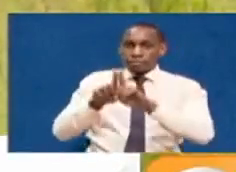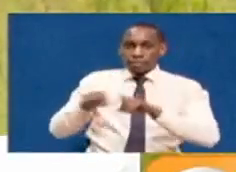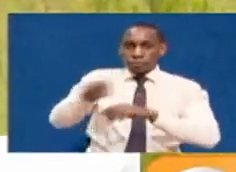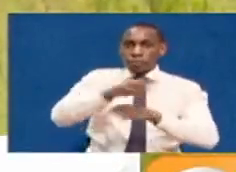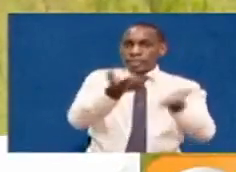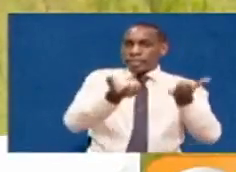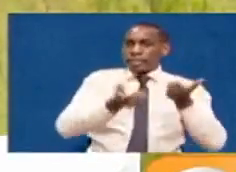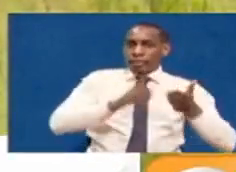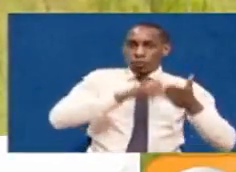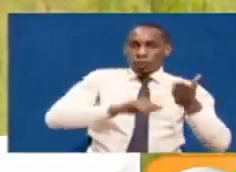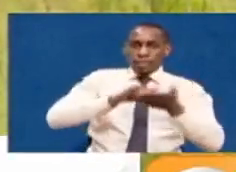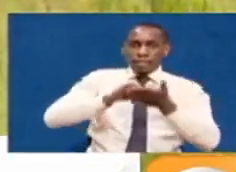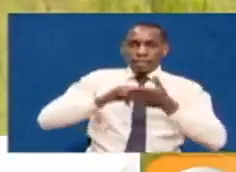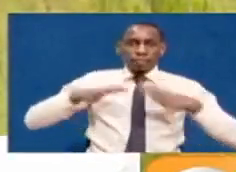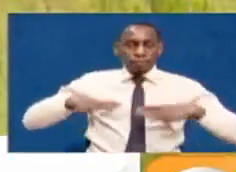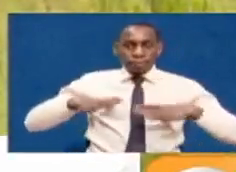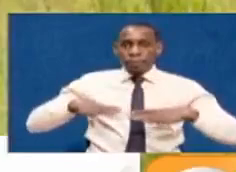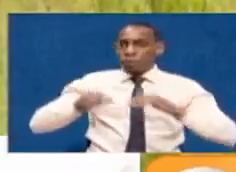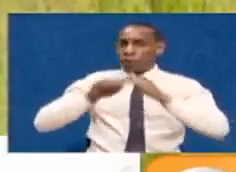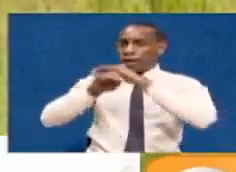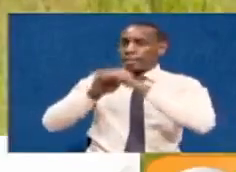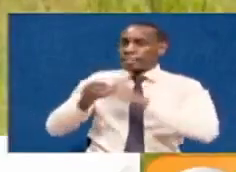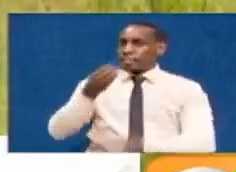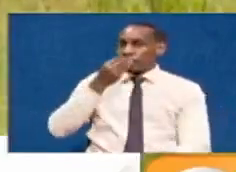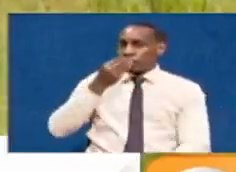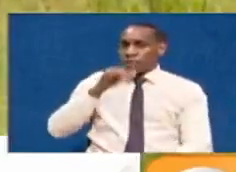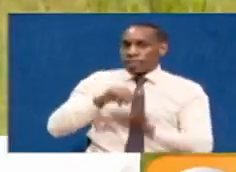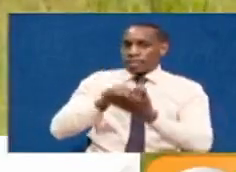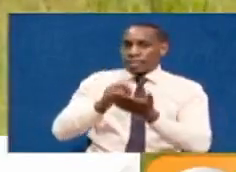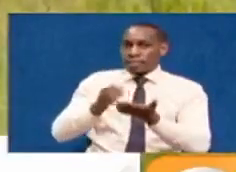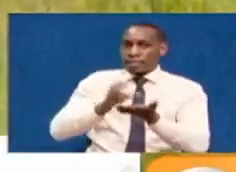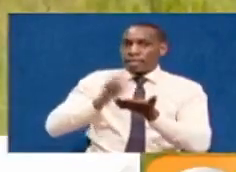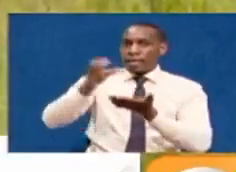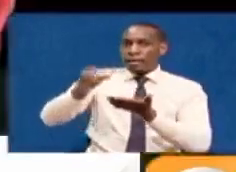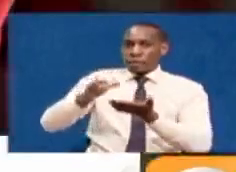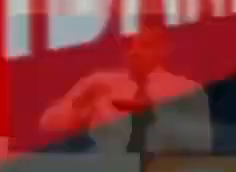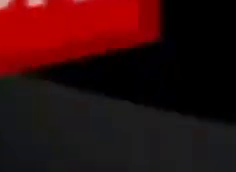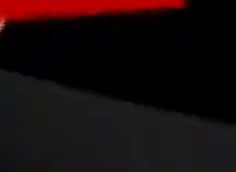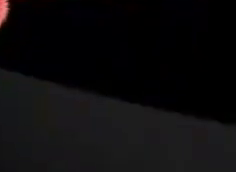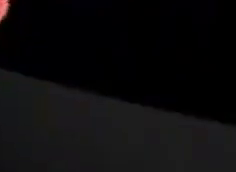yetu kubwa ilikuwa wananchi wapate chakula ile ilikuwa imepeanwa pale KICC.